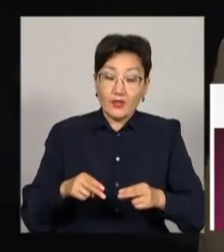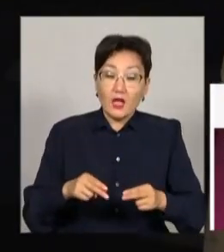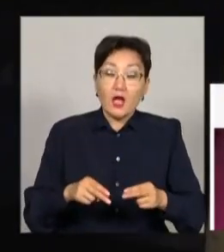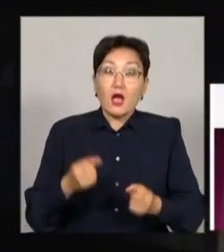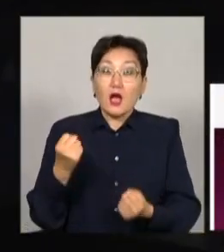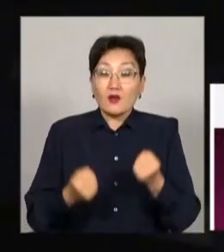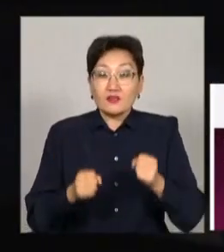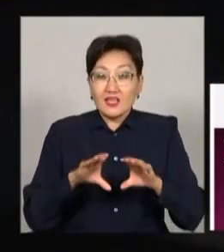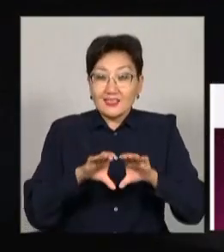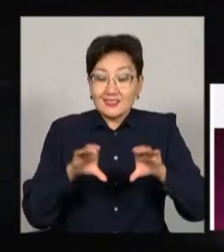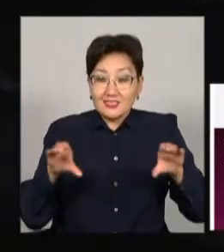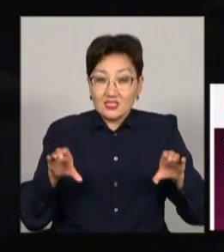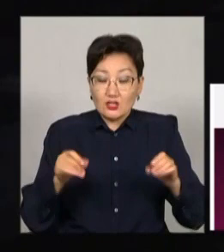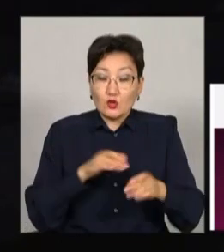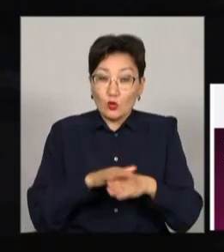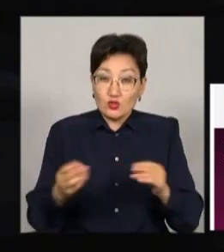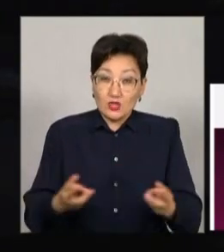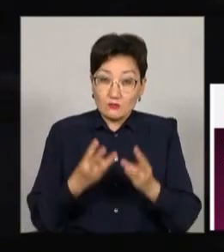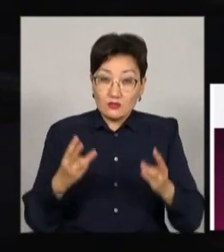автоцистерна толықтай жанып атты.